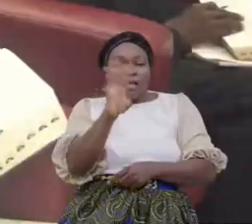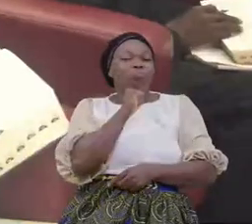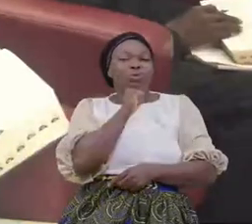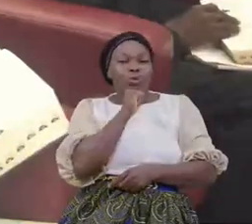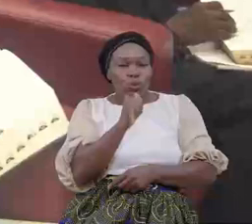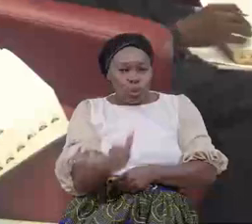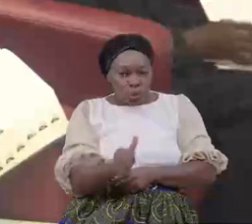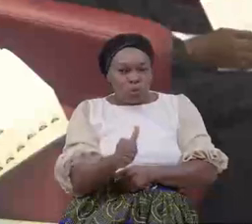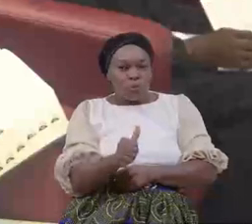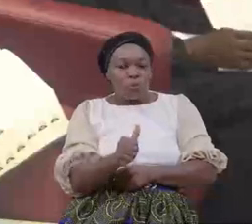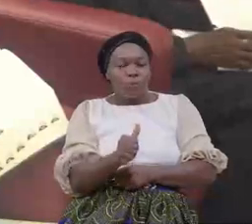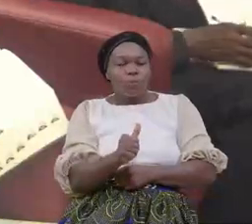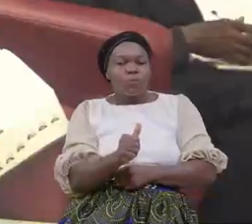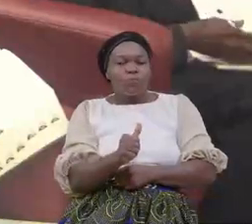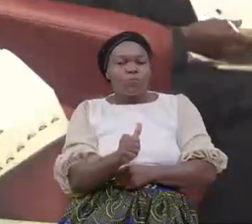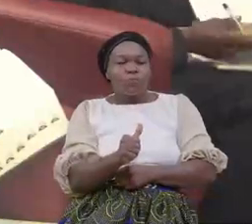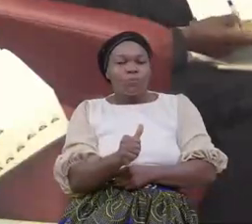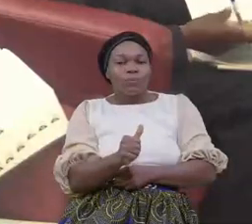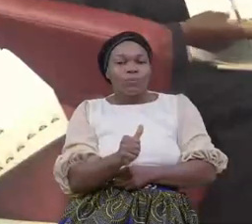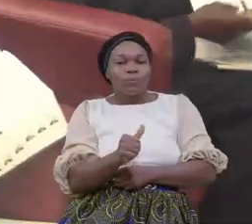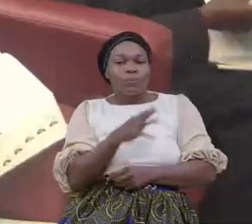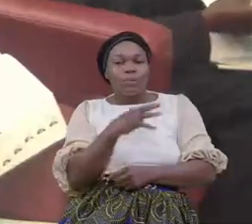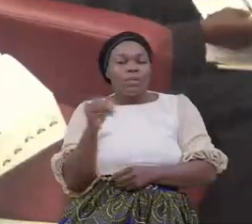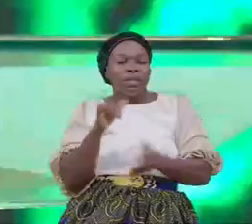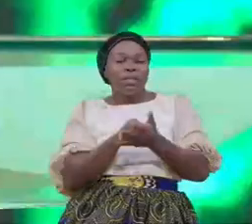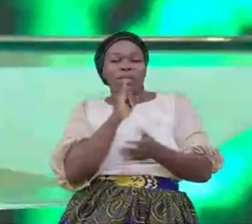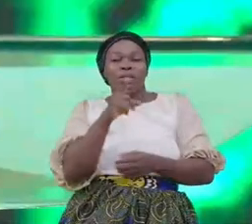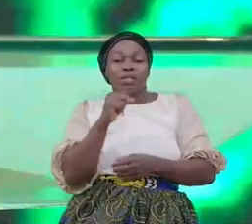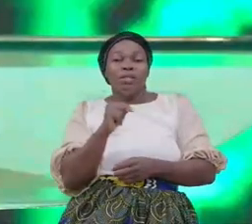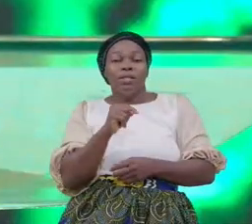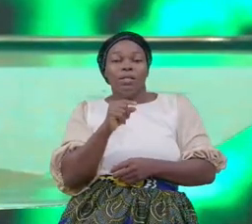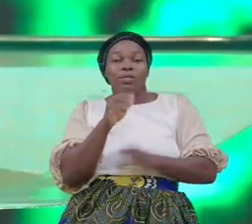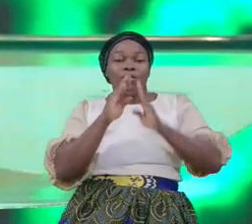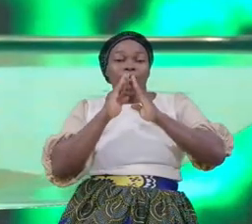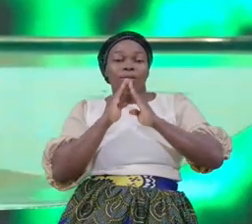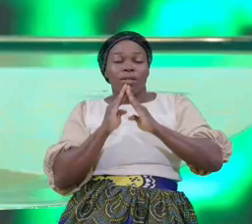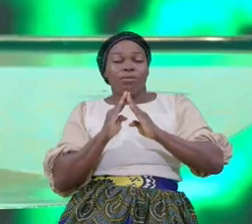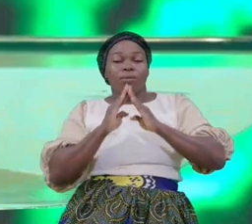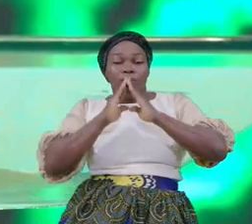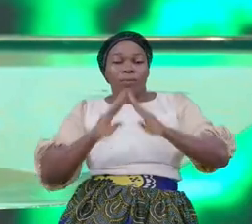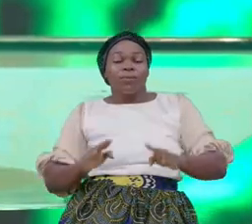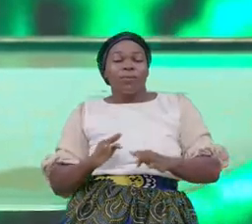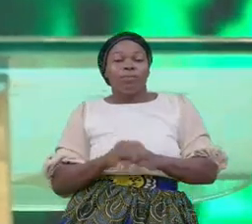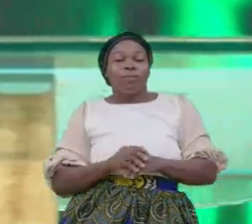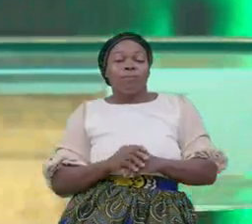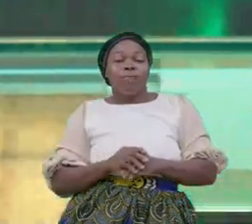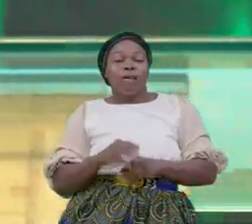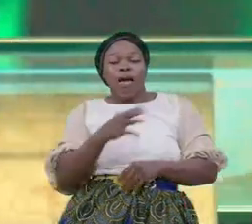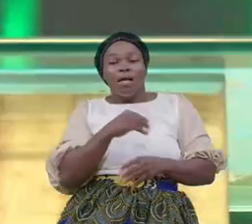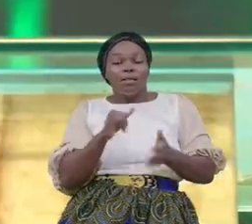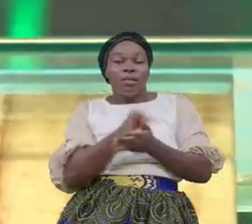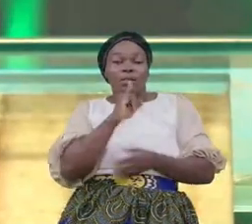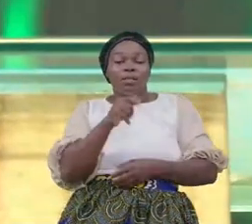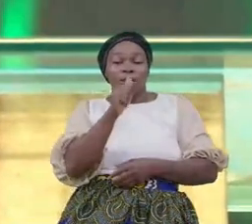cela. Vous ne lui répondrez pas. Ça, c'est le secret de la victoire. Ne lui répondez pas. Et ils